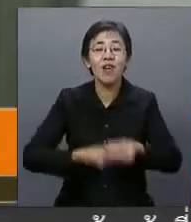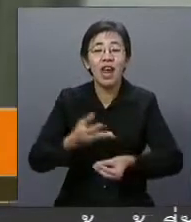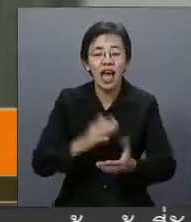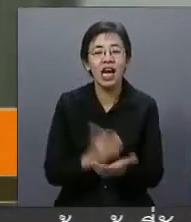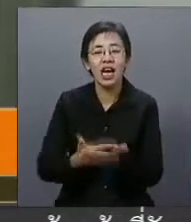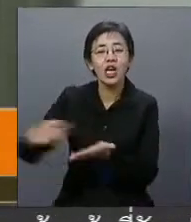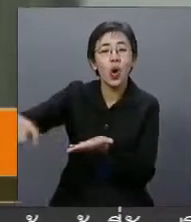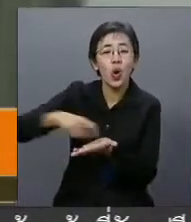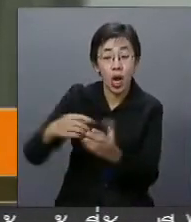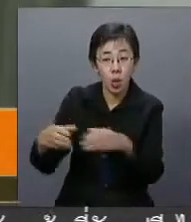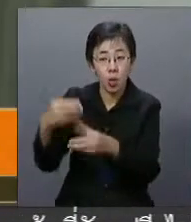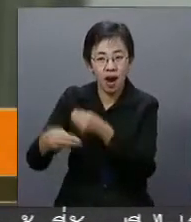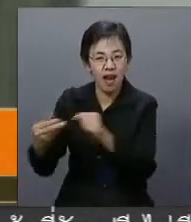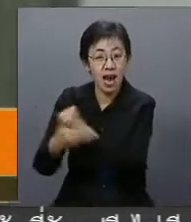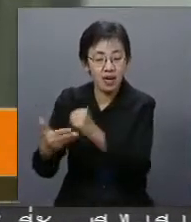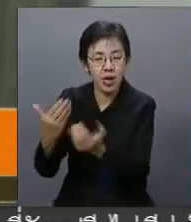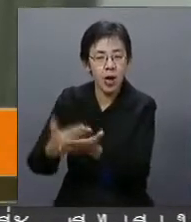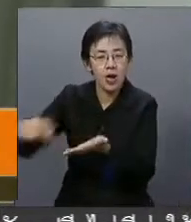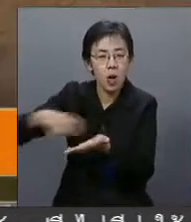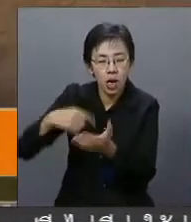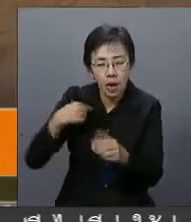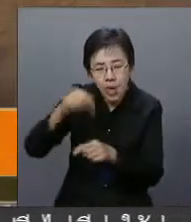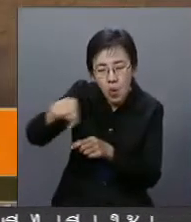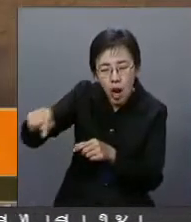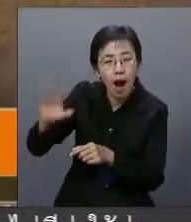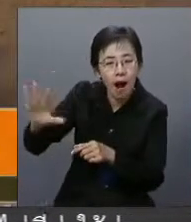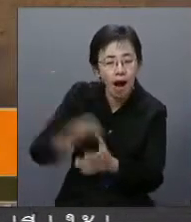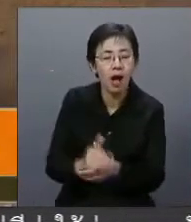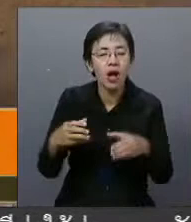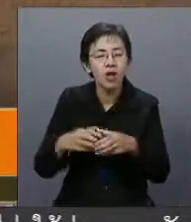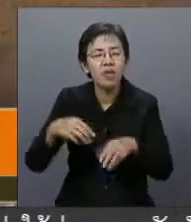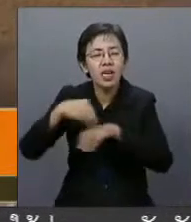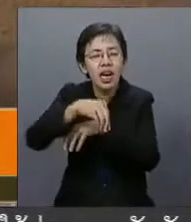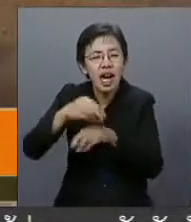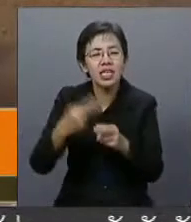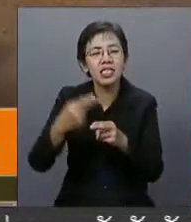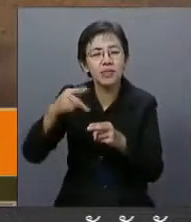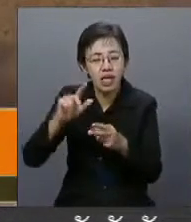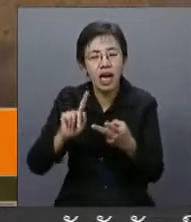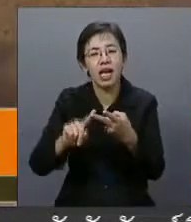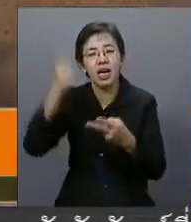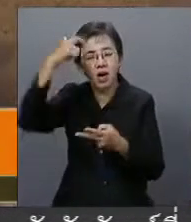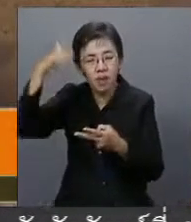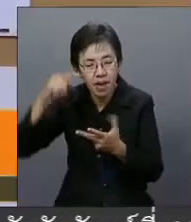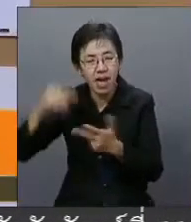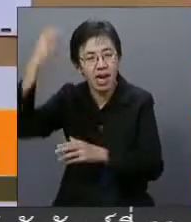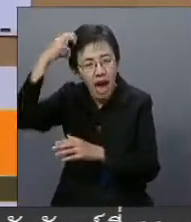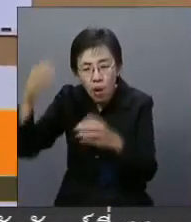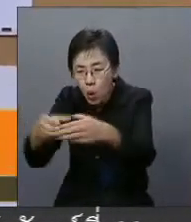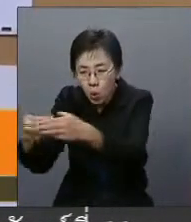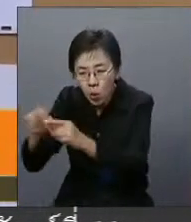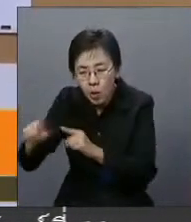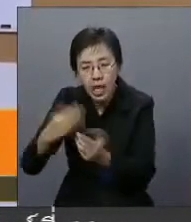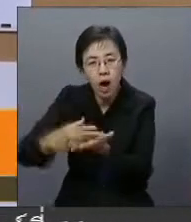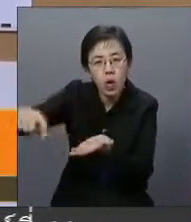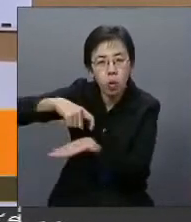ากขบวนการค้ายาเสพติดรายใหญ่5ขบวนการทั้งเครือข่ายภูชนะกลุ่มผู้ค้าชาวเมียนมาและลาวโดยมีนายยศวั